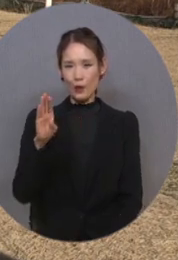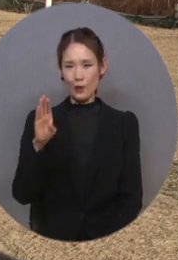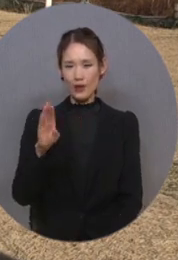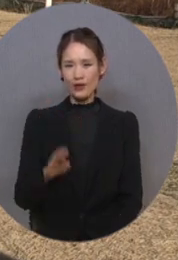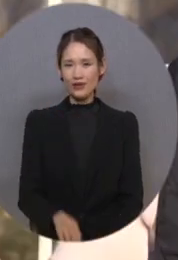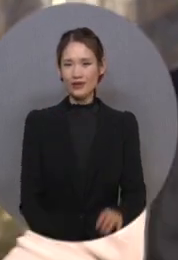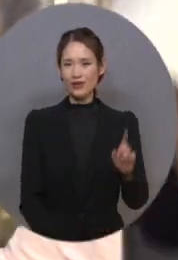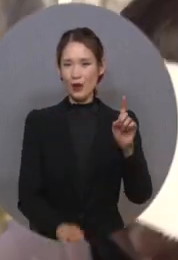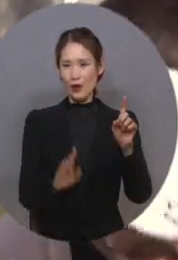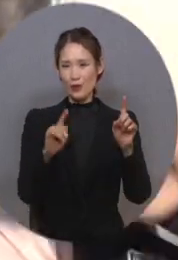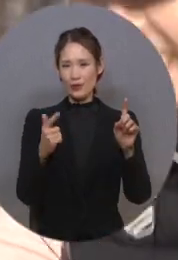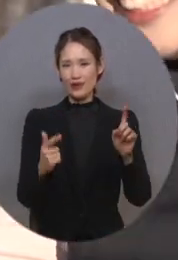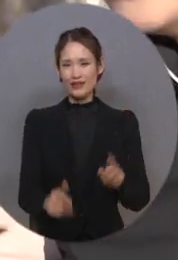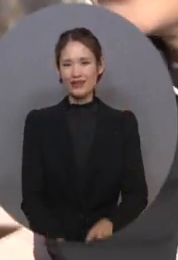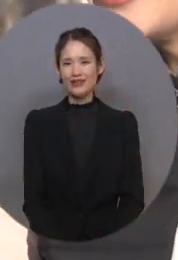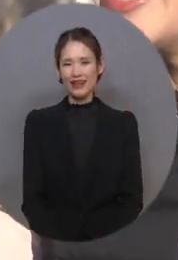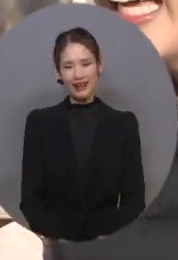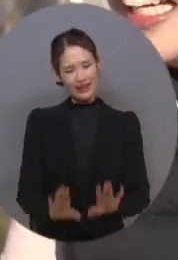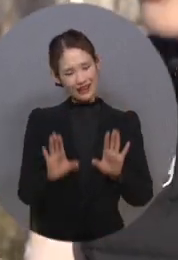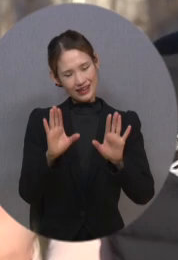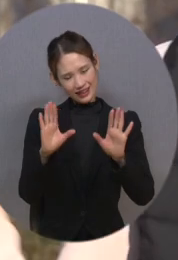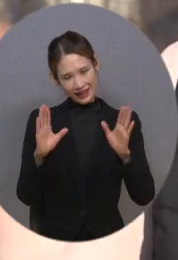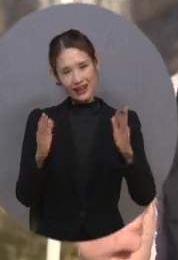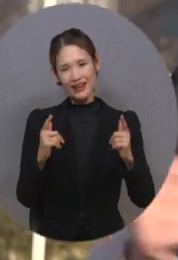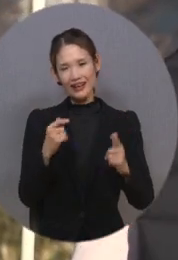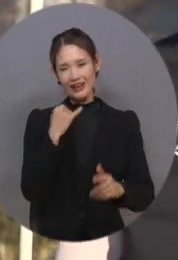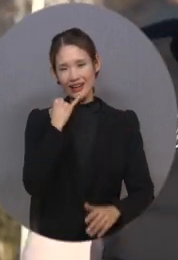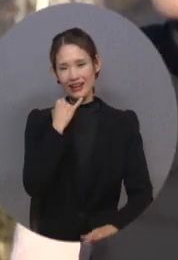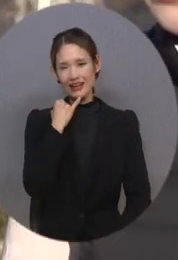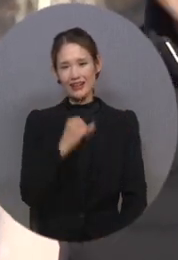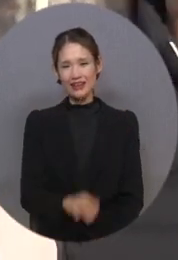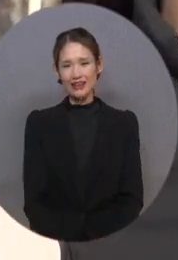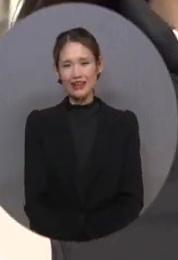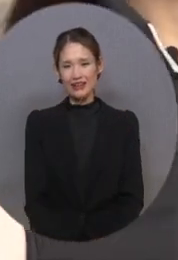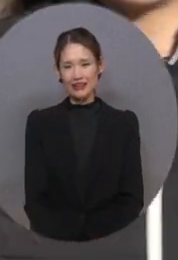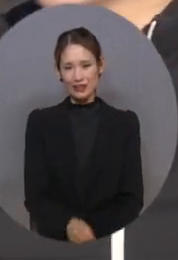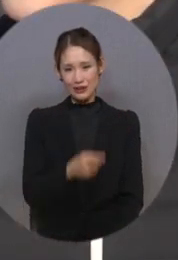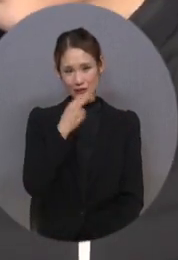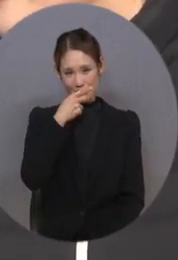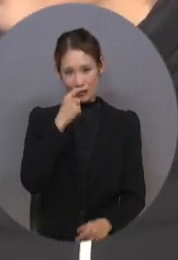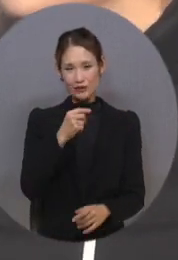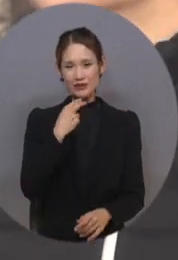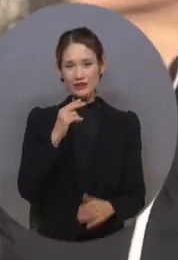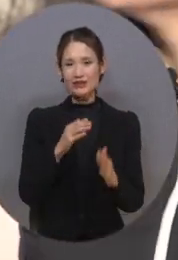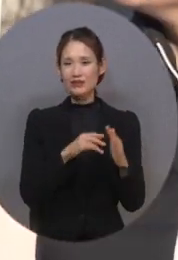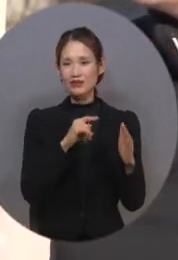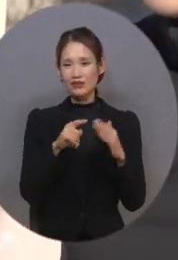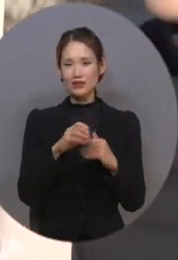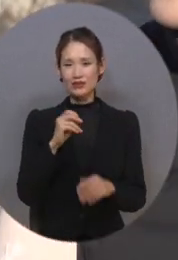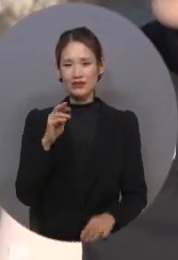오늘 오기만 10번 했나요? 아닙니다. 아, 이따 오비맥주 먹으러 가는 거예요. 저 집에 가서